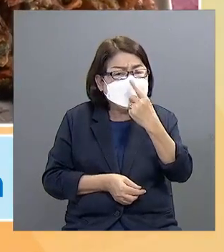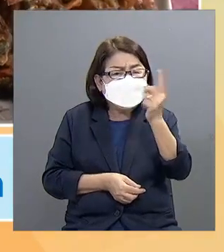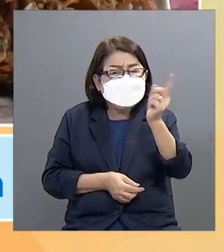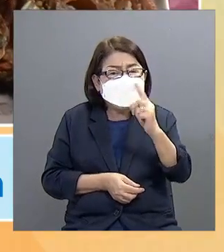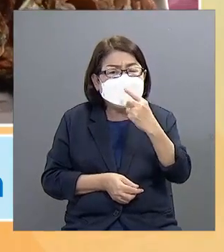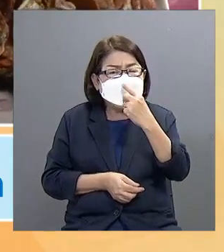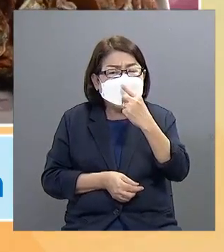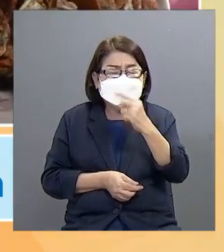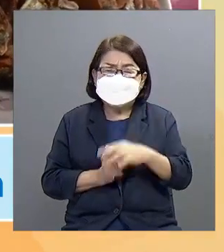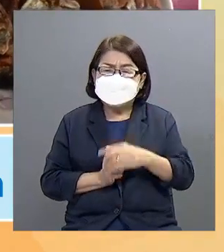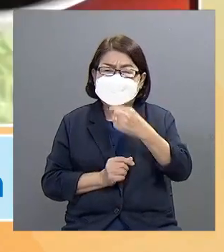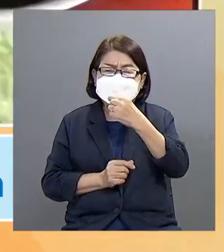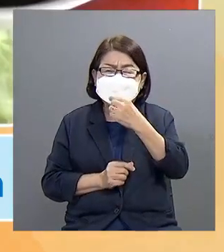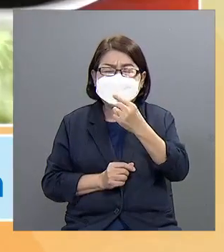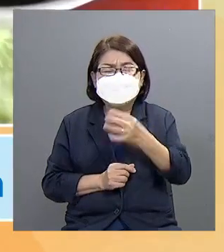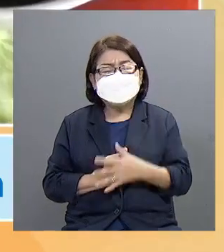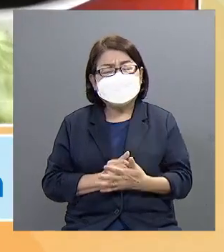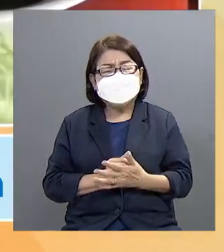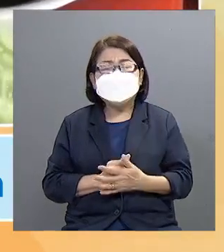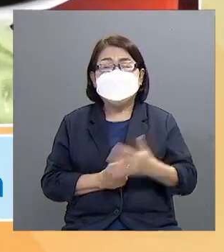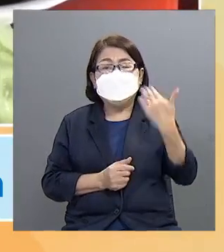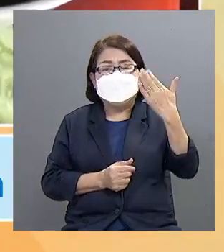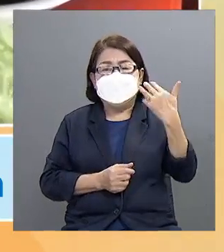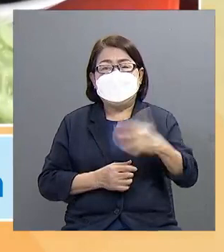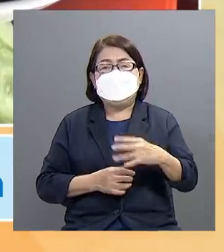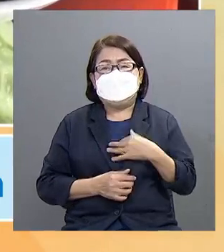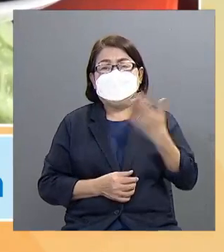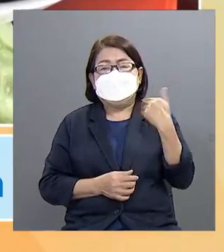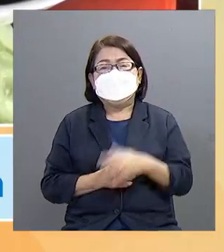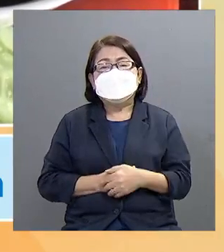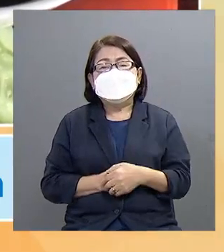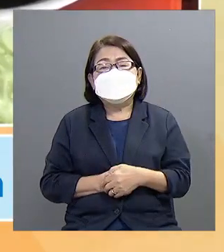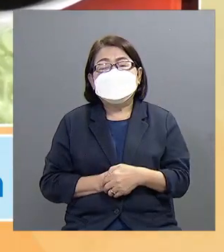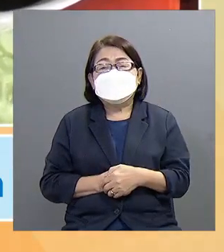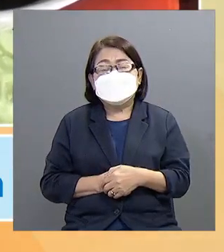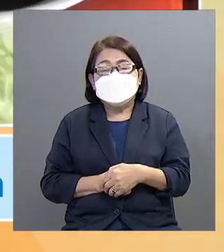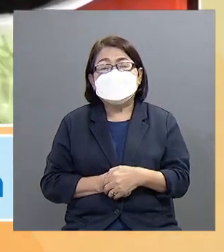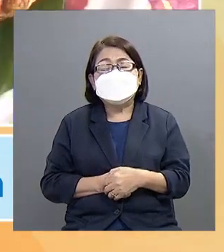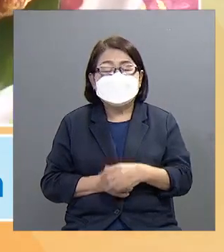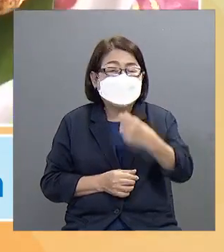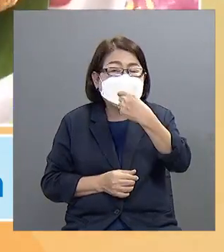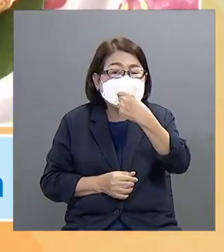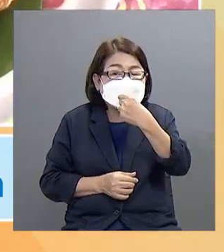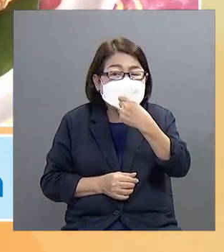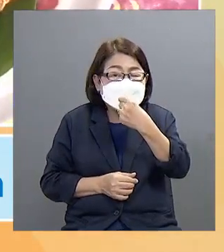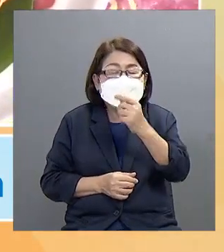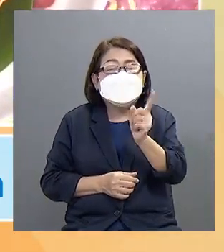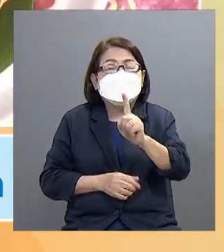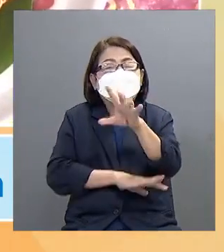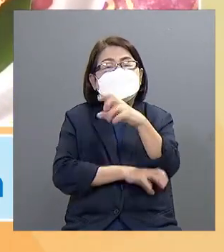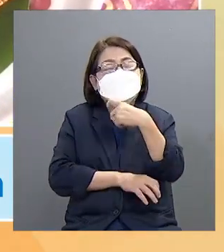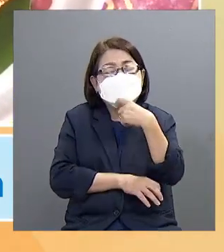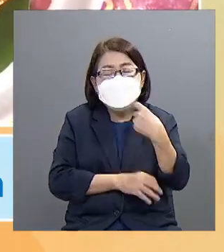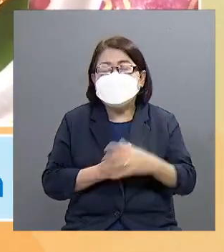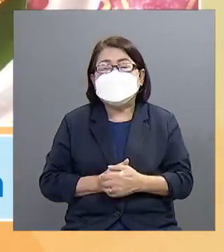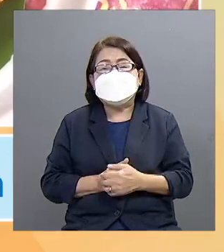นึงไหม นี่ไงก็เหมือนยุคเคยกินคุกกี้กุ้งแห้งอ่ะเคยกินคุกกี้กุ้งแห้งคุกกี้พริกไทยดำอะไรเงี้ย แล้วคุณยูเขาจะต้องกินคุกกี้